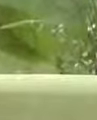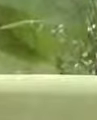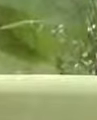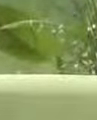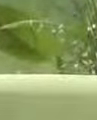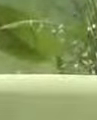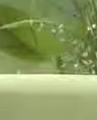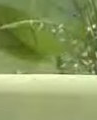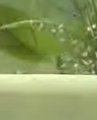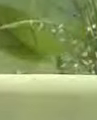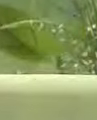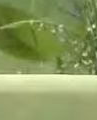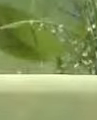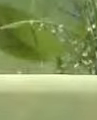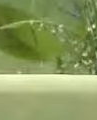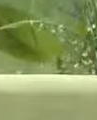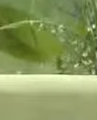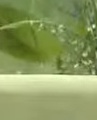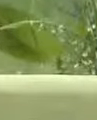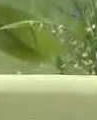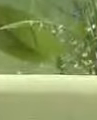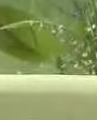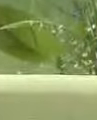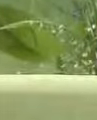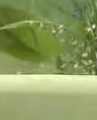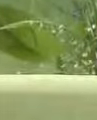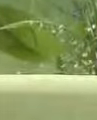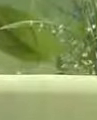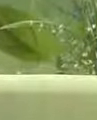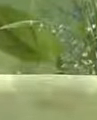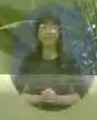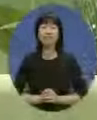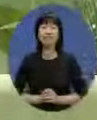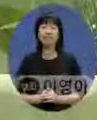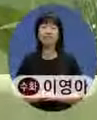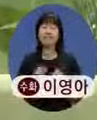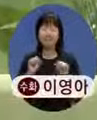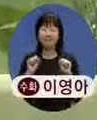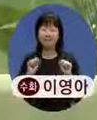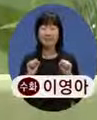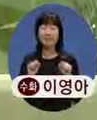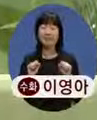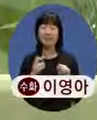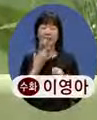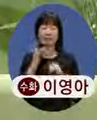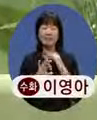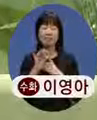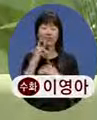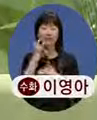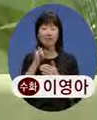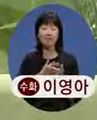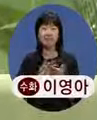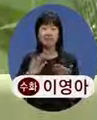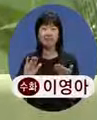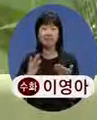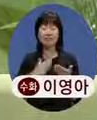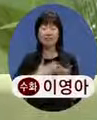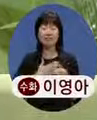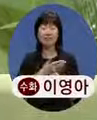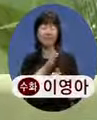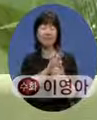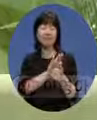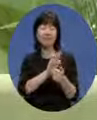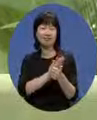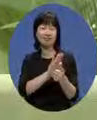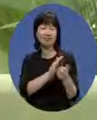세상의 모든 부모님을 응원합니다 안녕하세요 화요 아침 부모 지승현니다 오늘도 변함없이 제 옆에는 저와 더불어서 여러분들의 응원군이